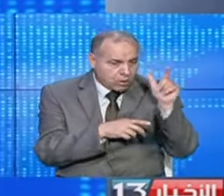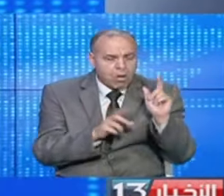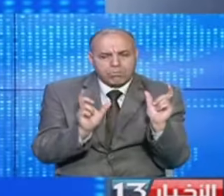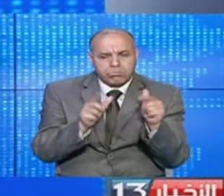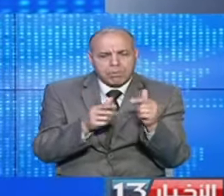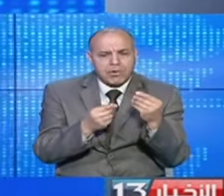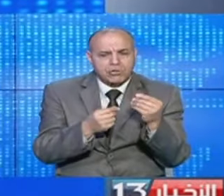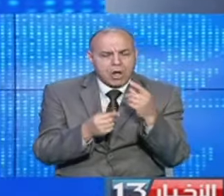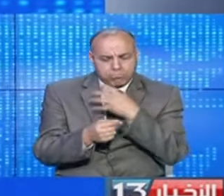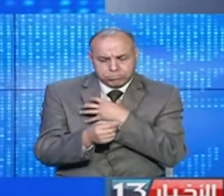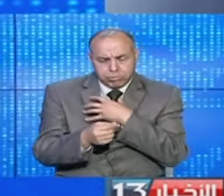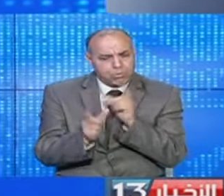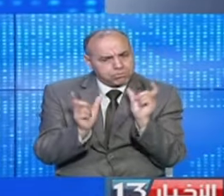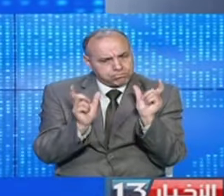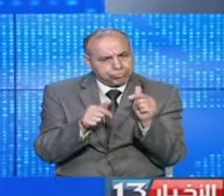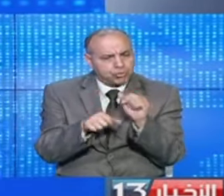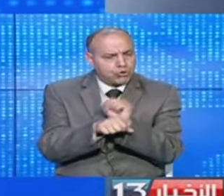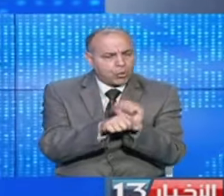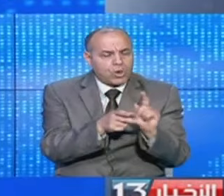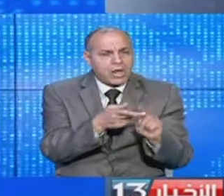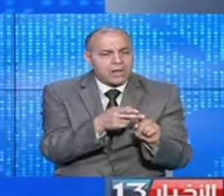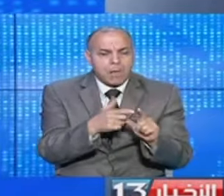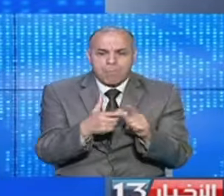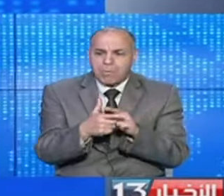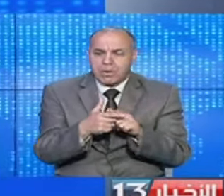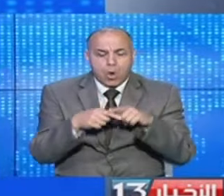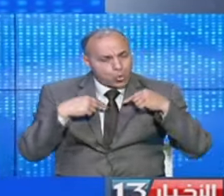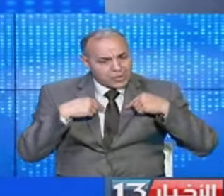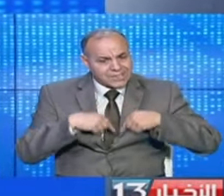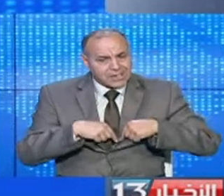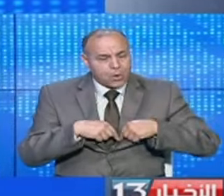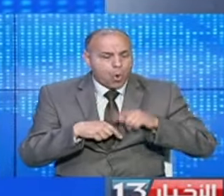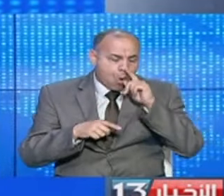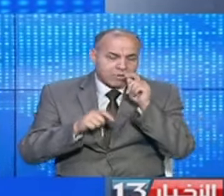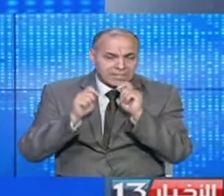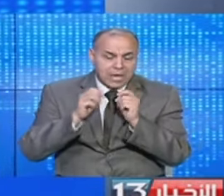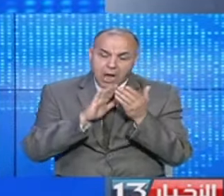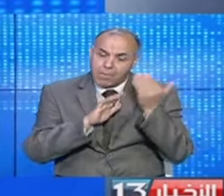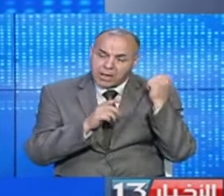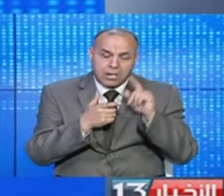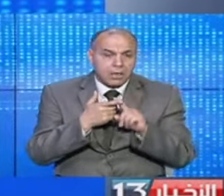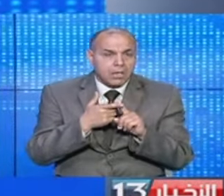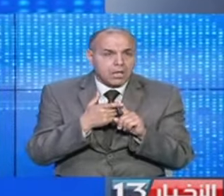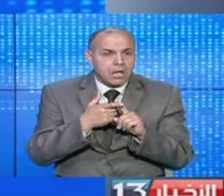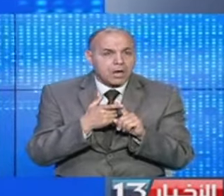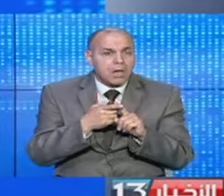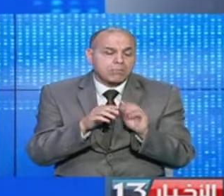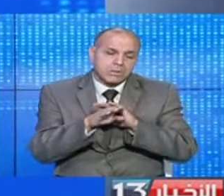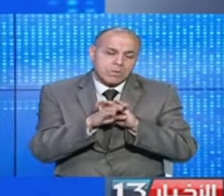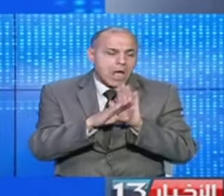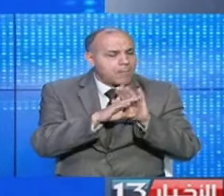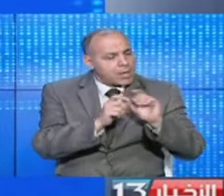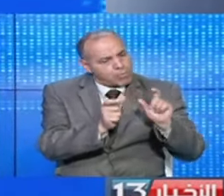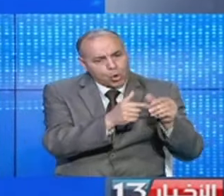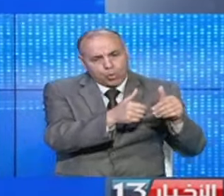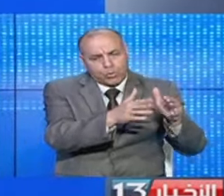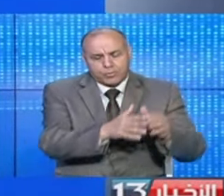إيقاف عدد من الشخصيات البارزة من بينها وزراء وسياسيين سابقين لدواع